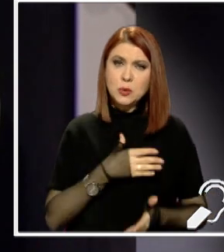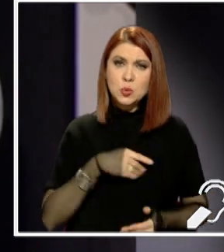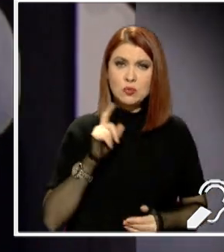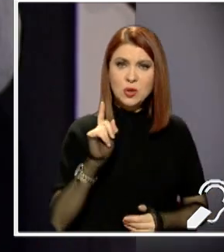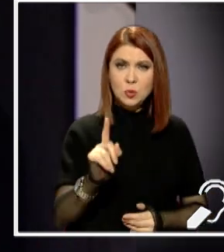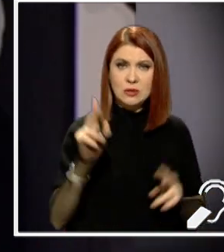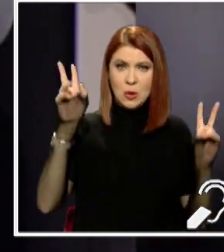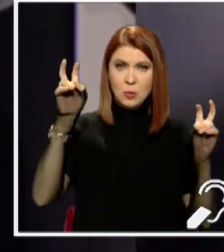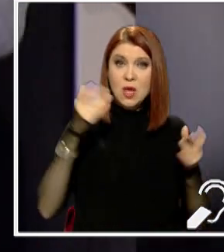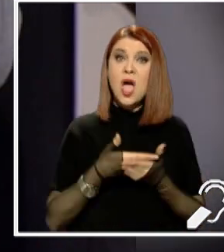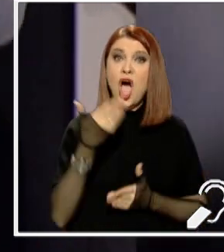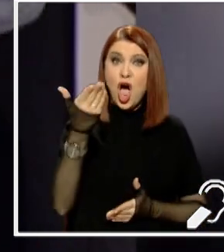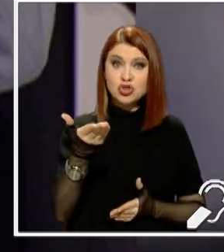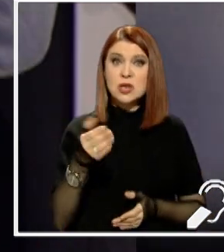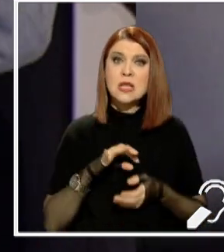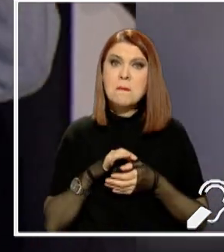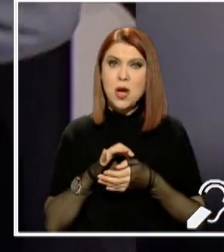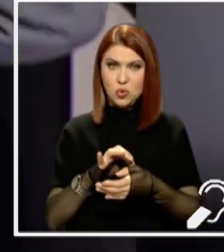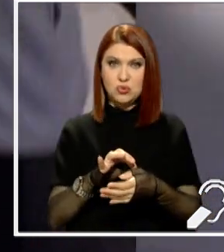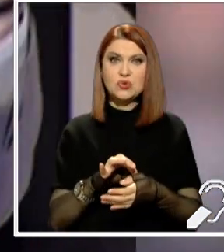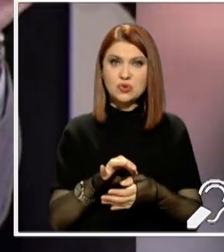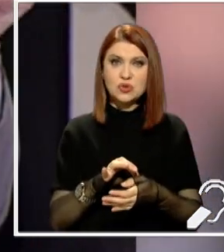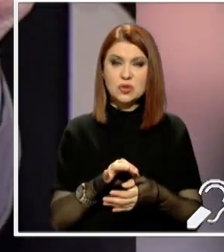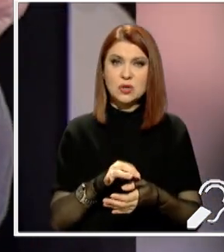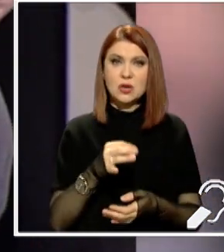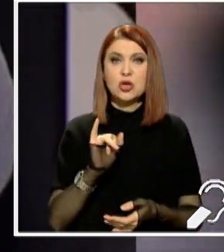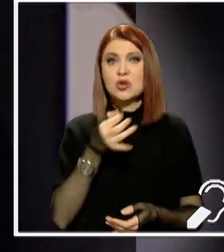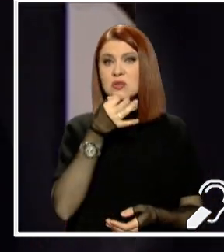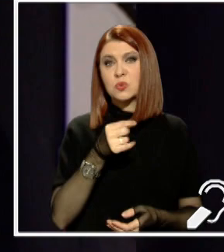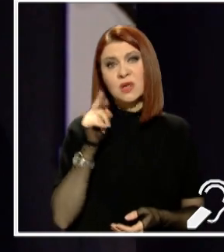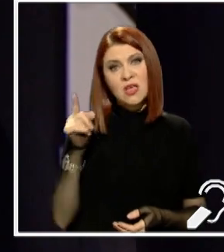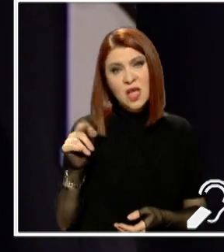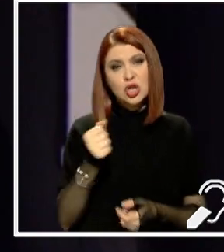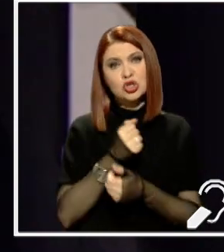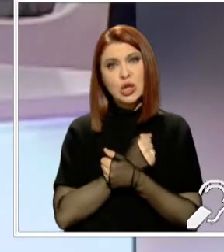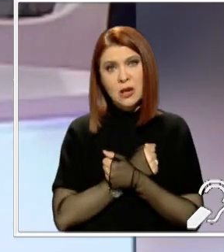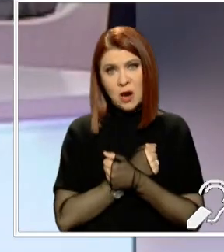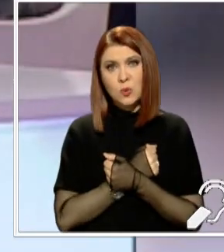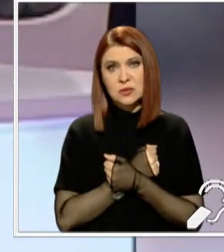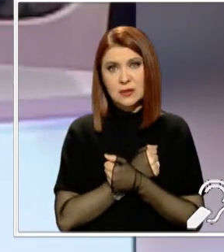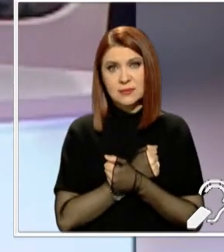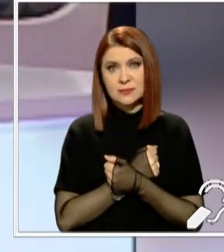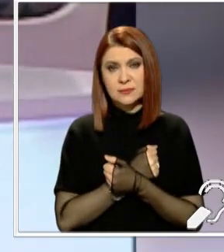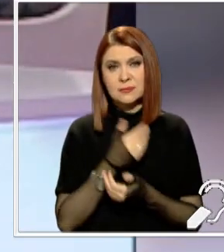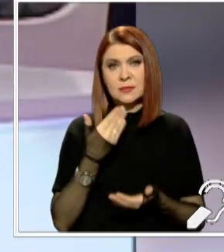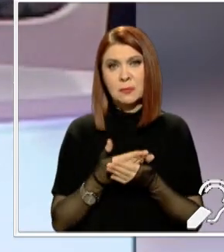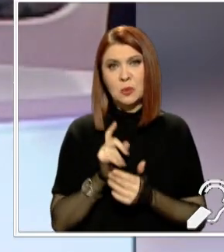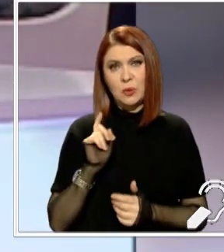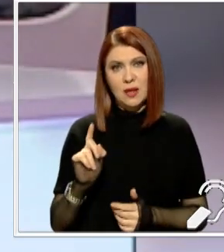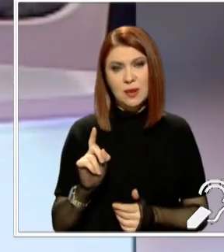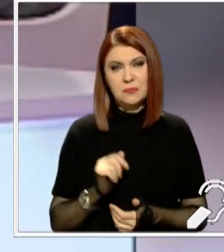tău. Și aceasta m-a condus ce mi-a spus el și dragostea pentru